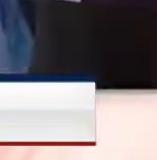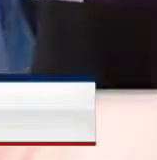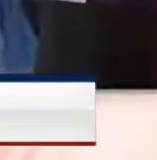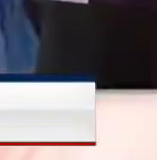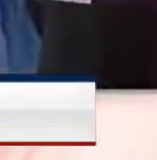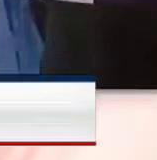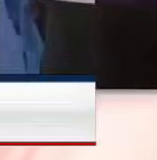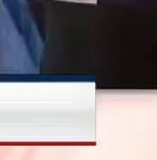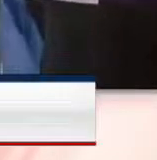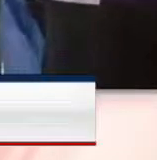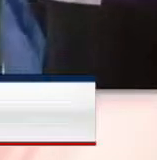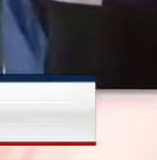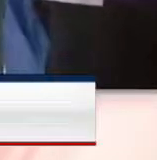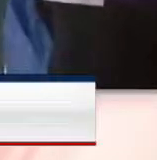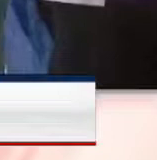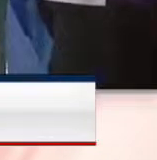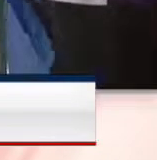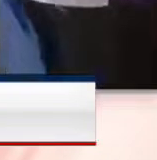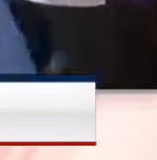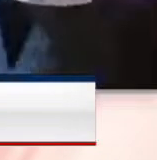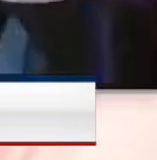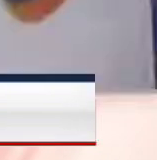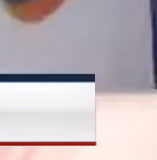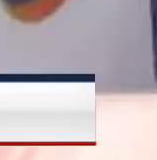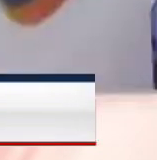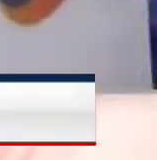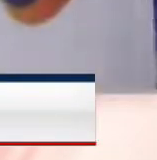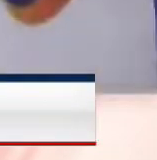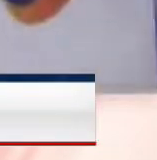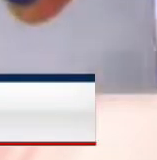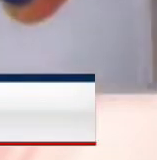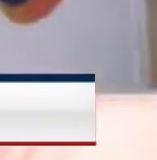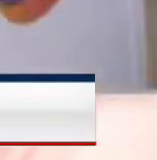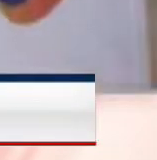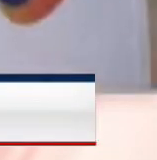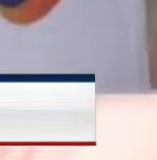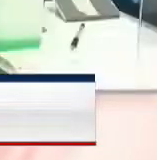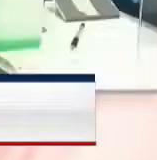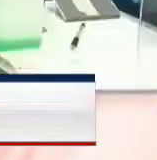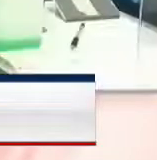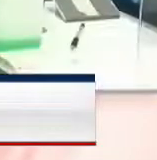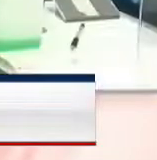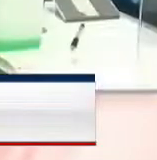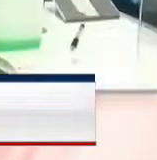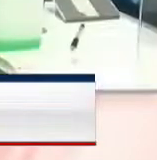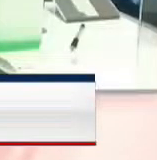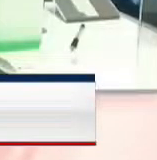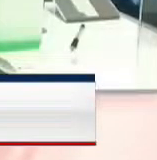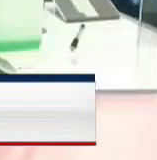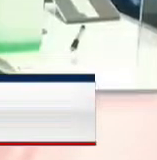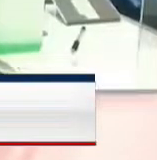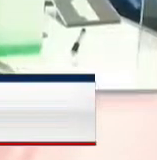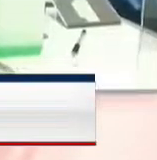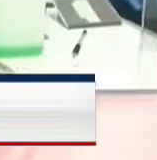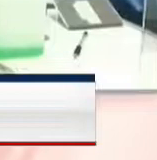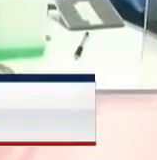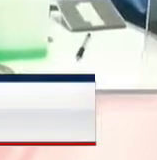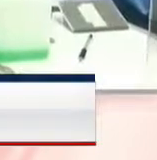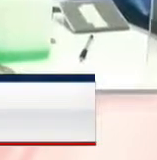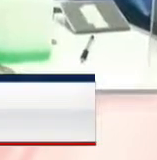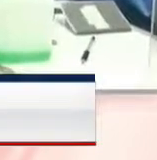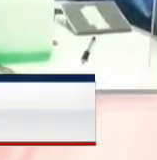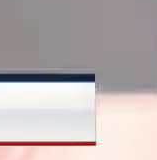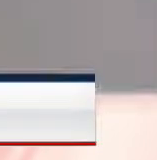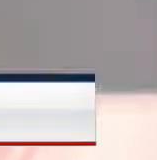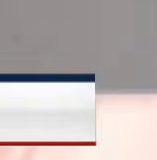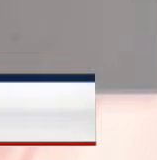But we still have to look at the data. As being a Tuesday yesterday, medyo mababa talaga historically ang data sa Tuesday dahil yung